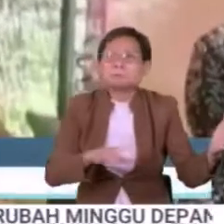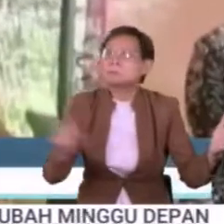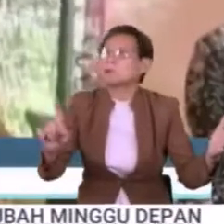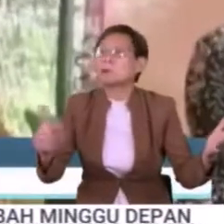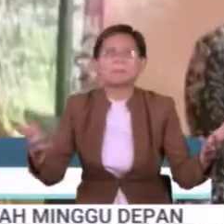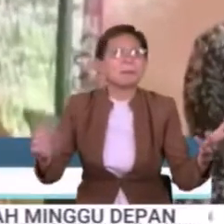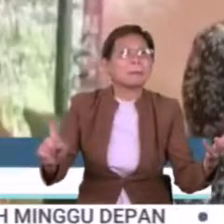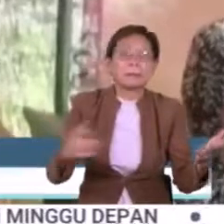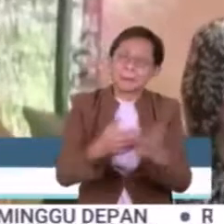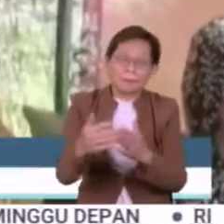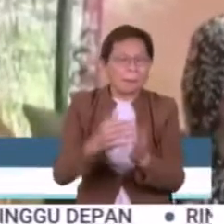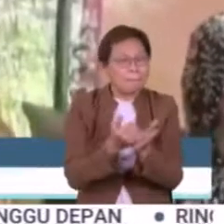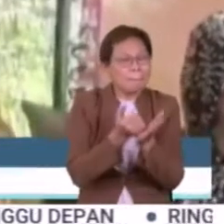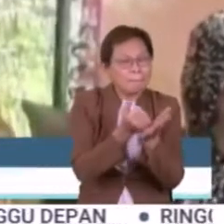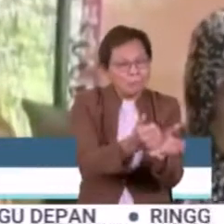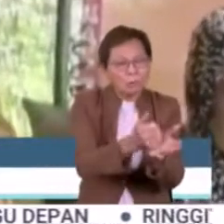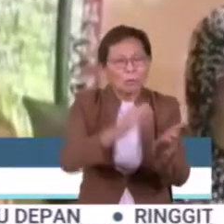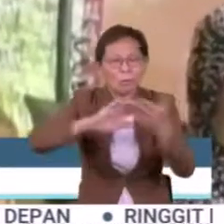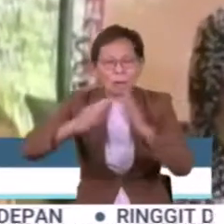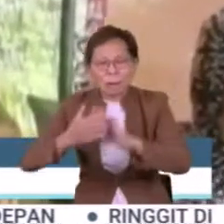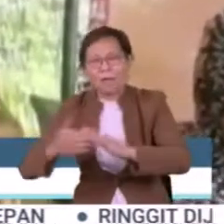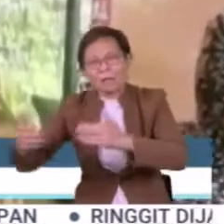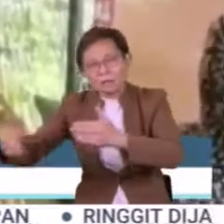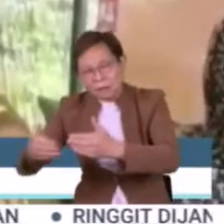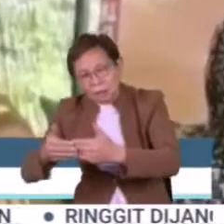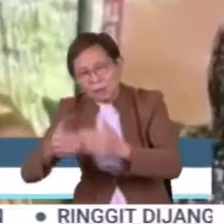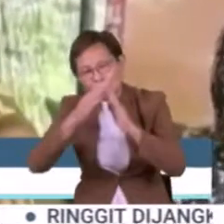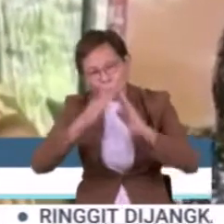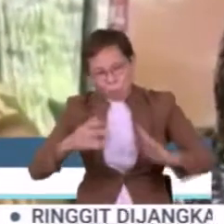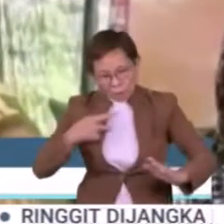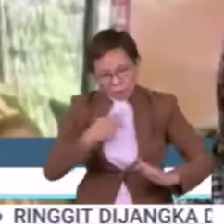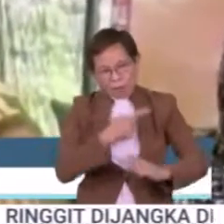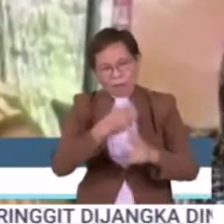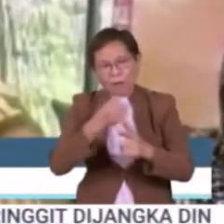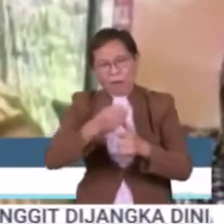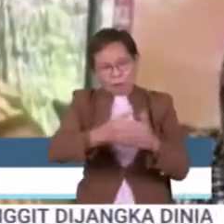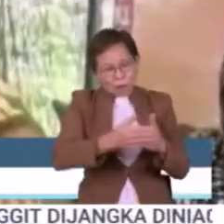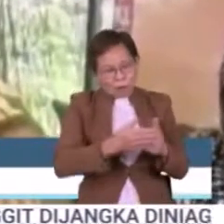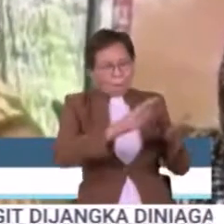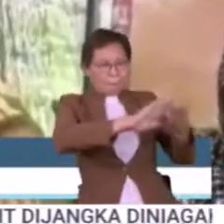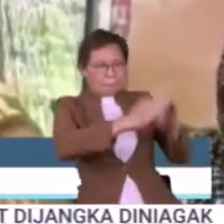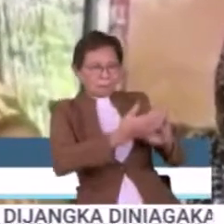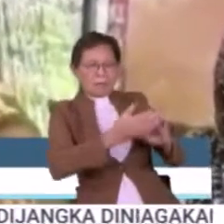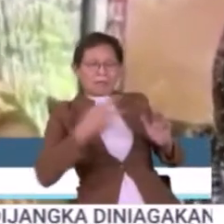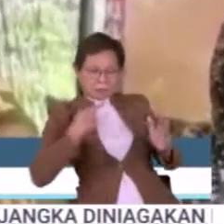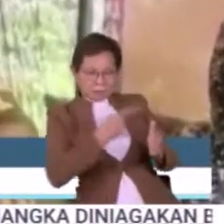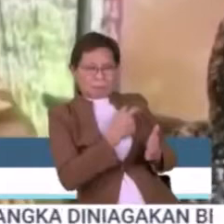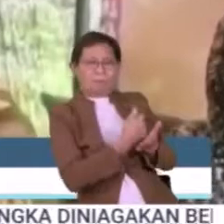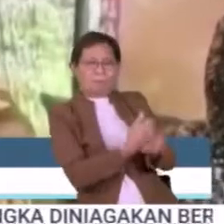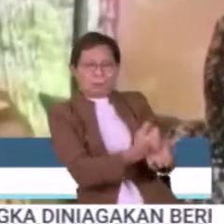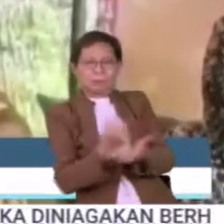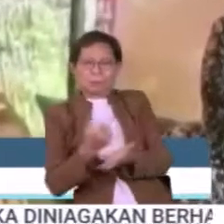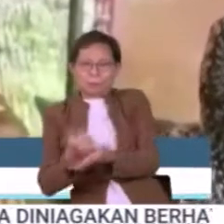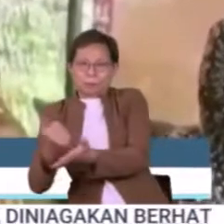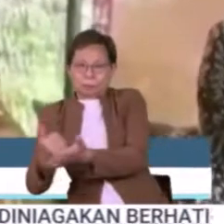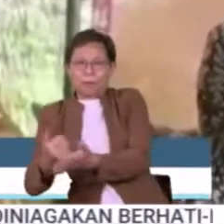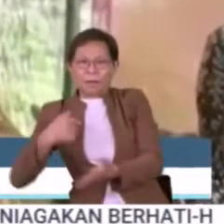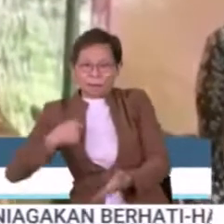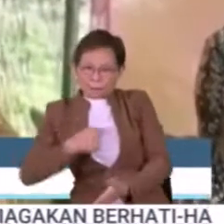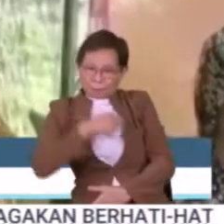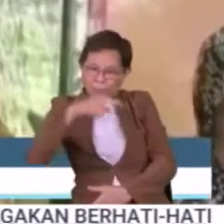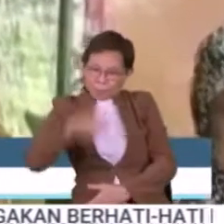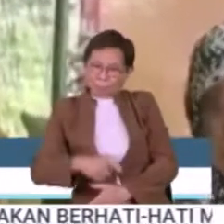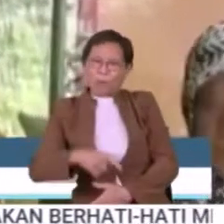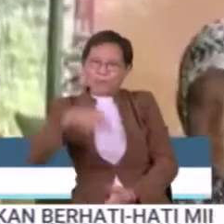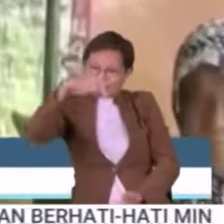yang memerlukan. Sama ada berdekatan dengan rumah kita, berdekatan dengan masyarakat setempat, inilah yang kita